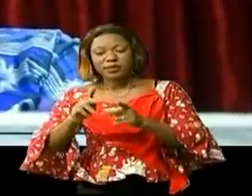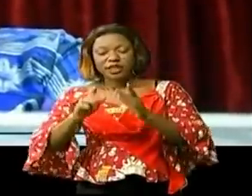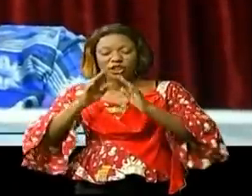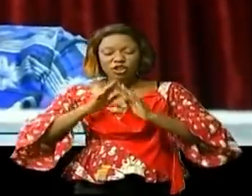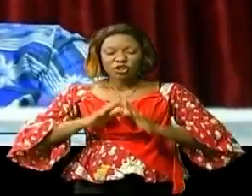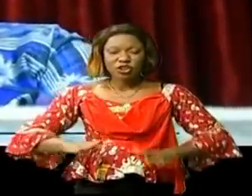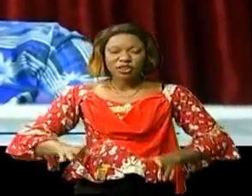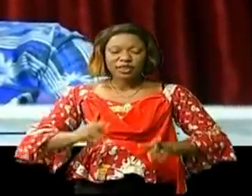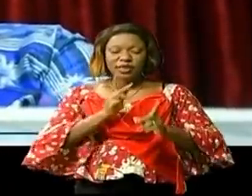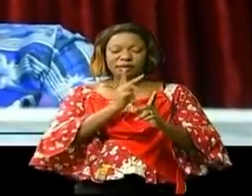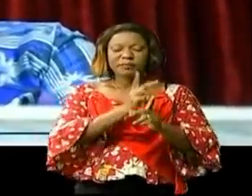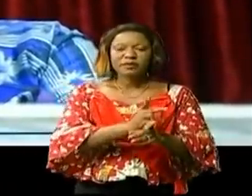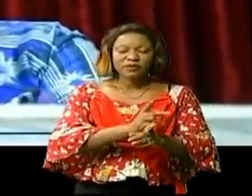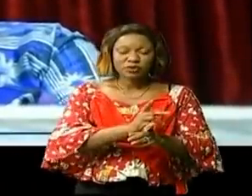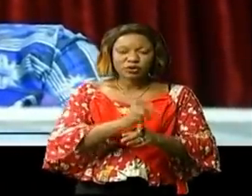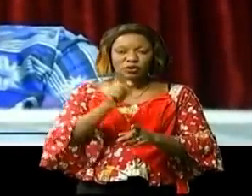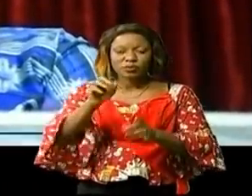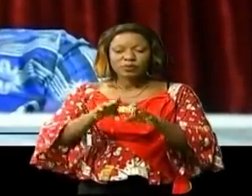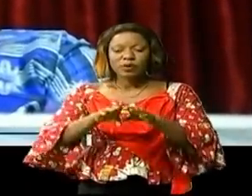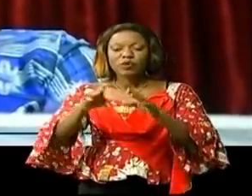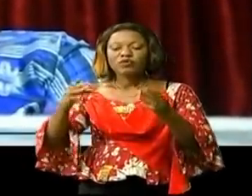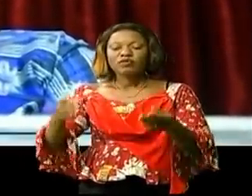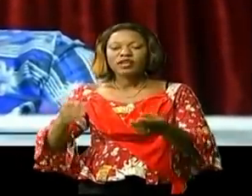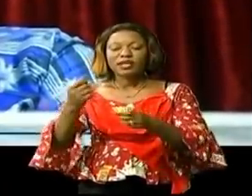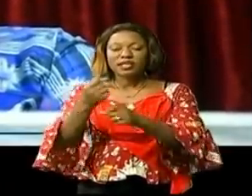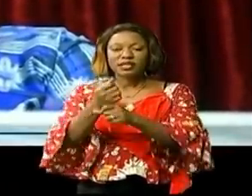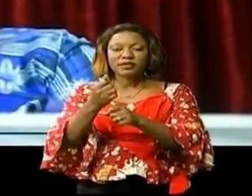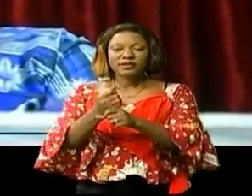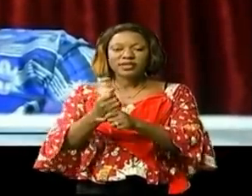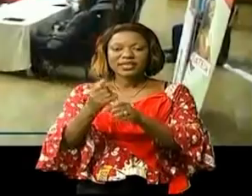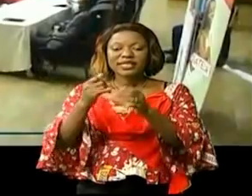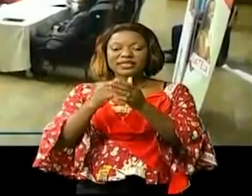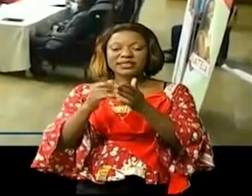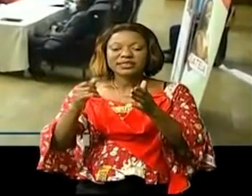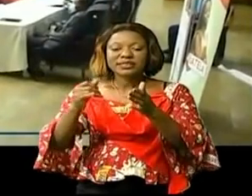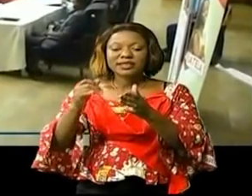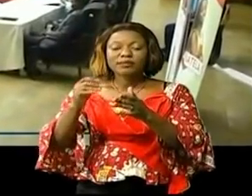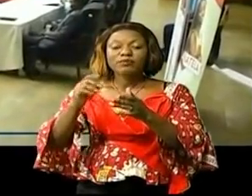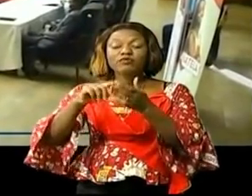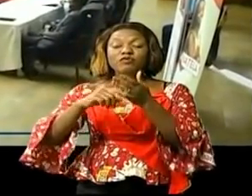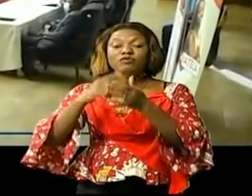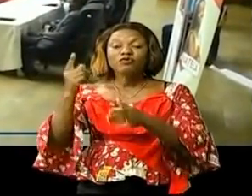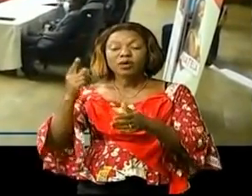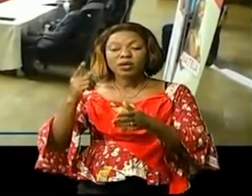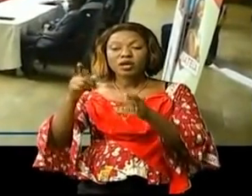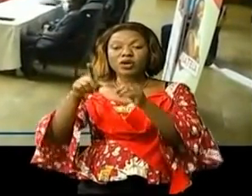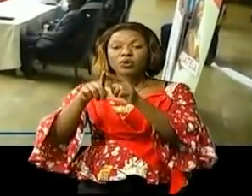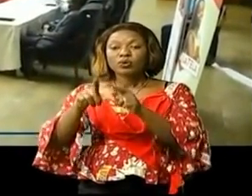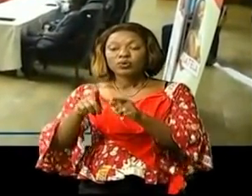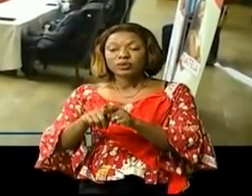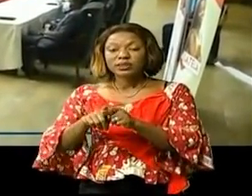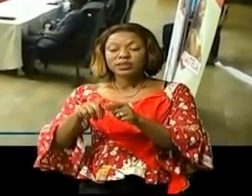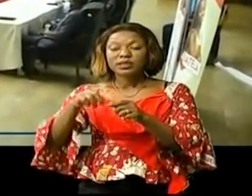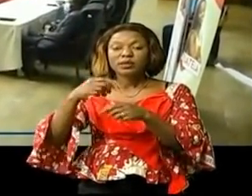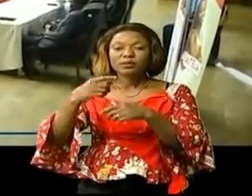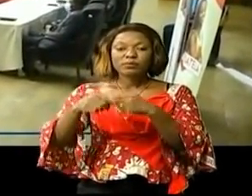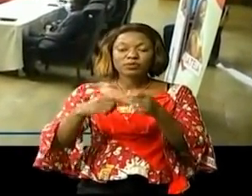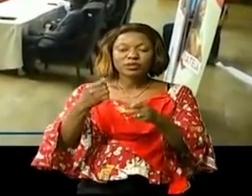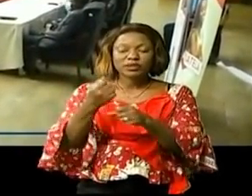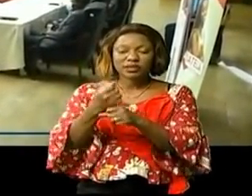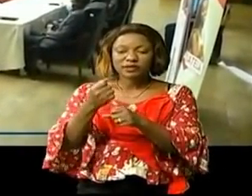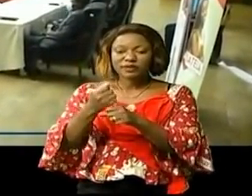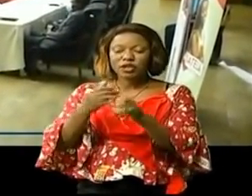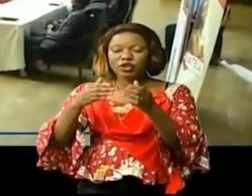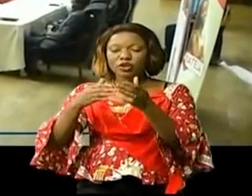Kilumba-Nkoulou, a officiellement lancé les travaux de la 6e édition du Forum national de mobilisation du monde du travail contre le